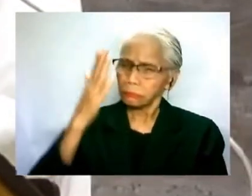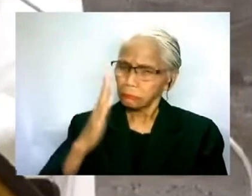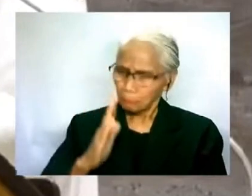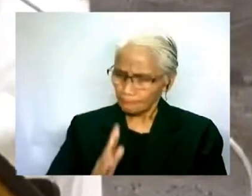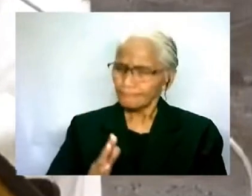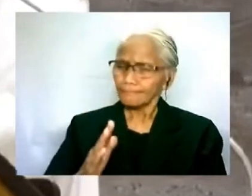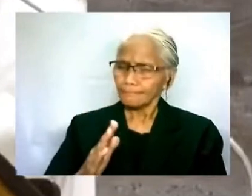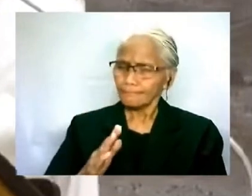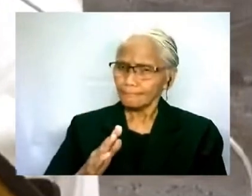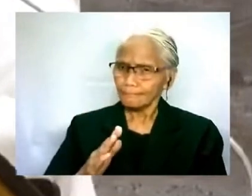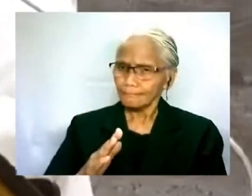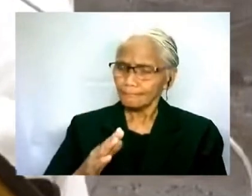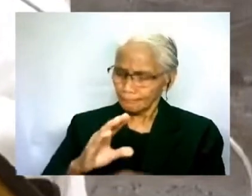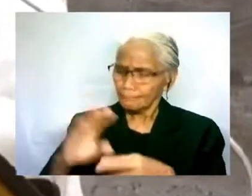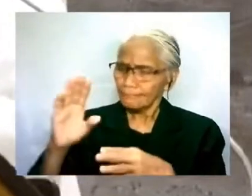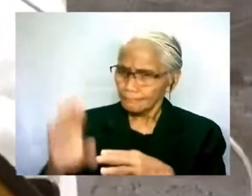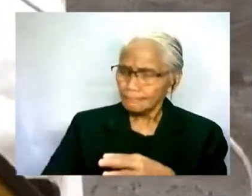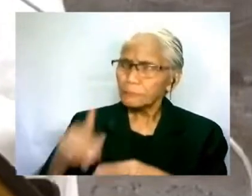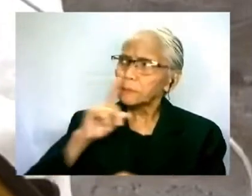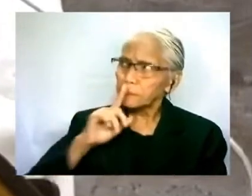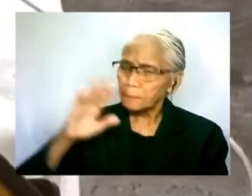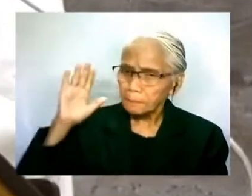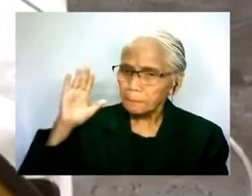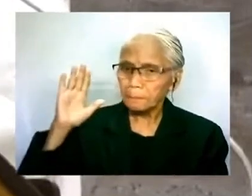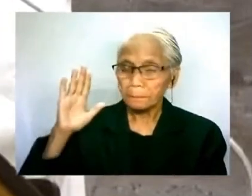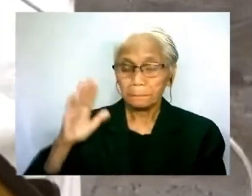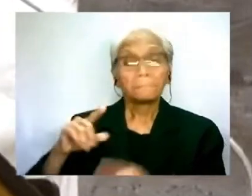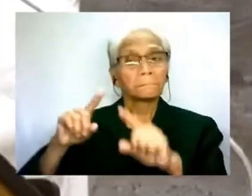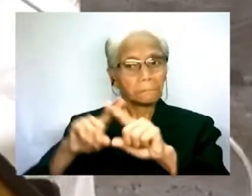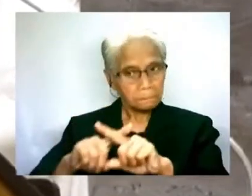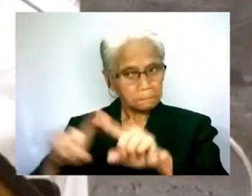pangako sa iba't ibang paraan.